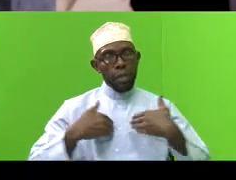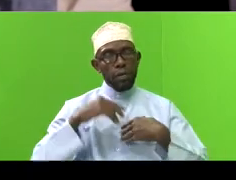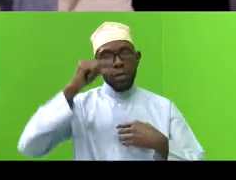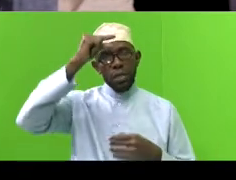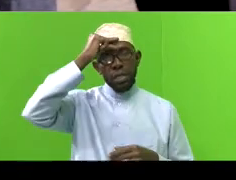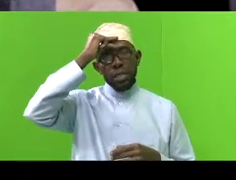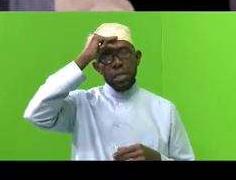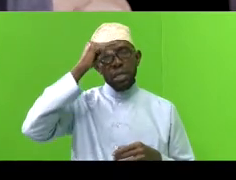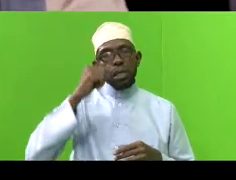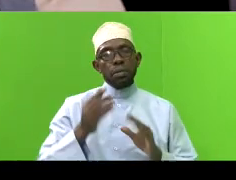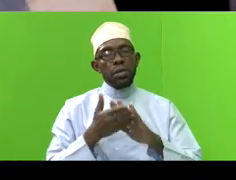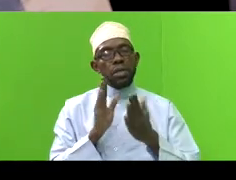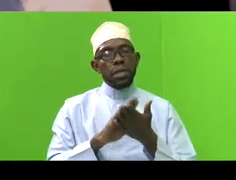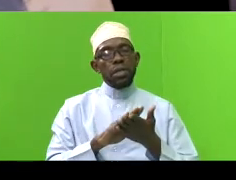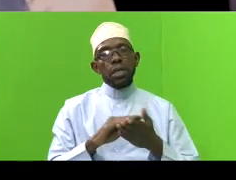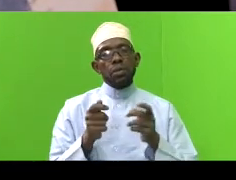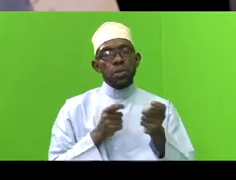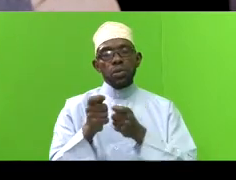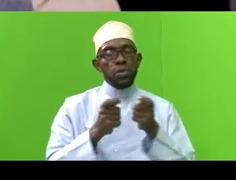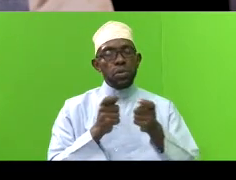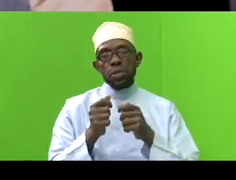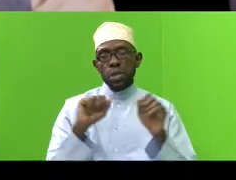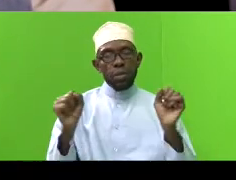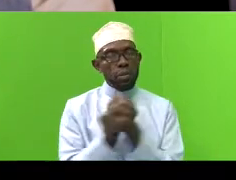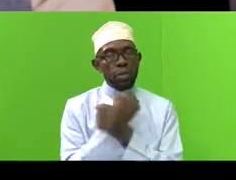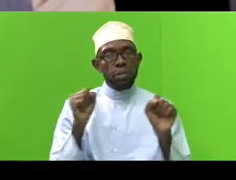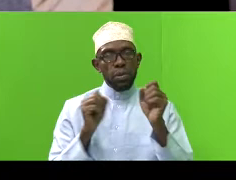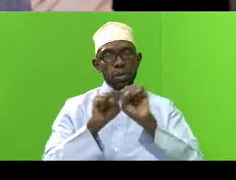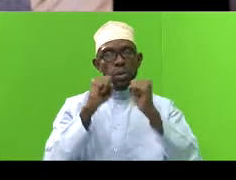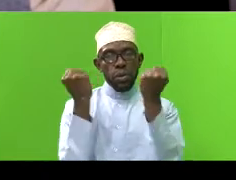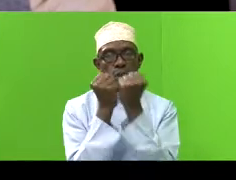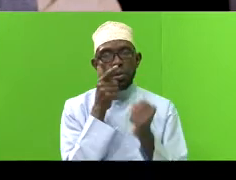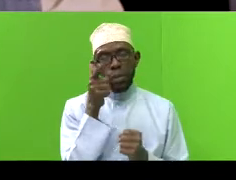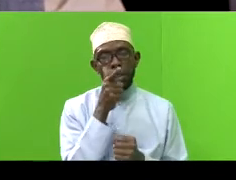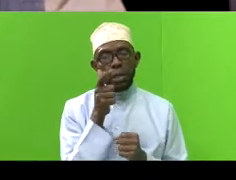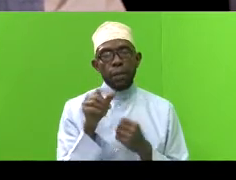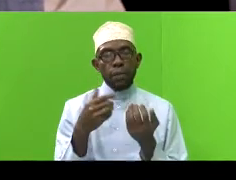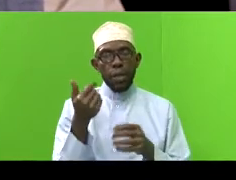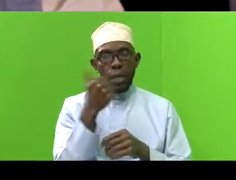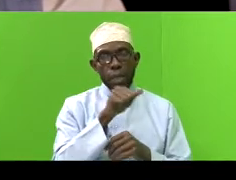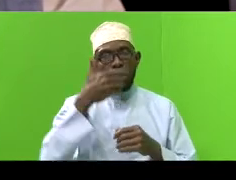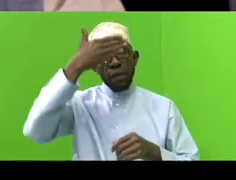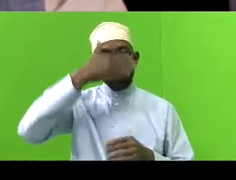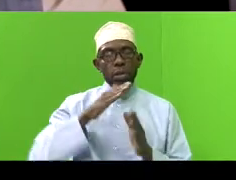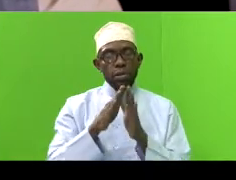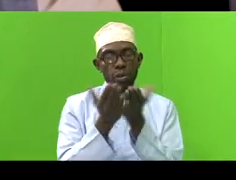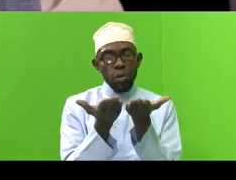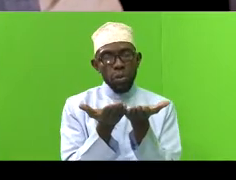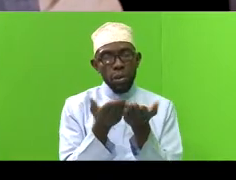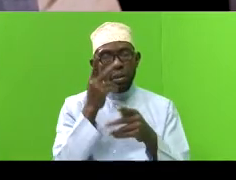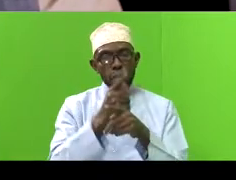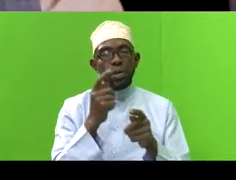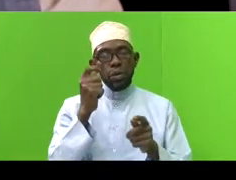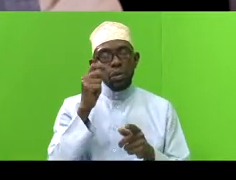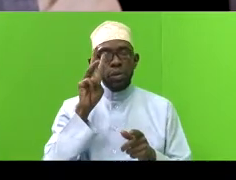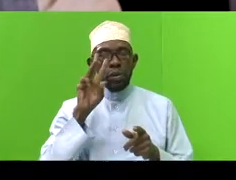kama ambaye imeshindwa pia ku control social media. Sasa mtu anaweka kitu chochote kwenye Facebook, anaweka kwenye Twitter